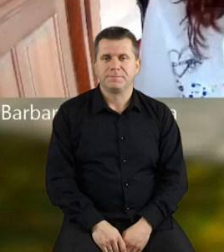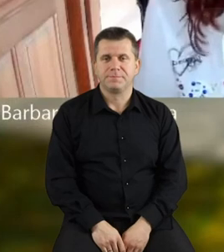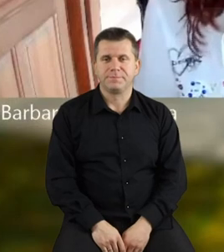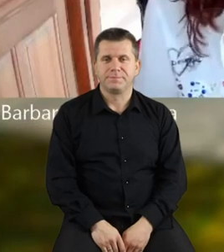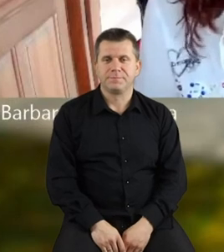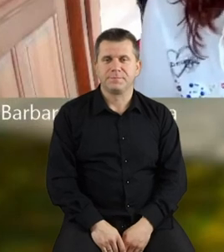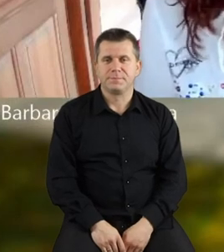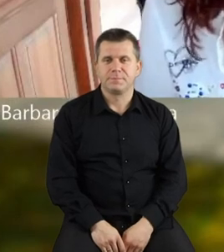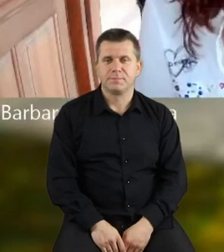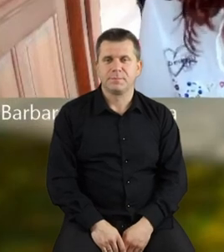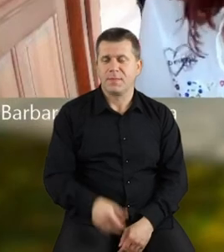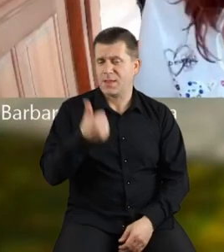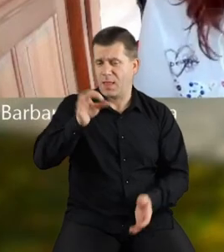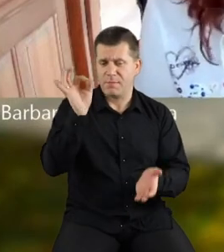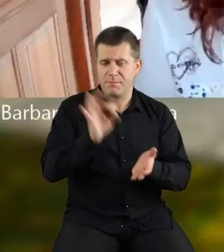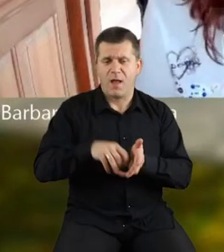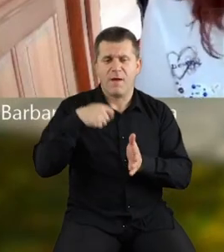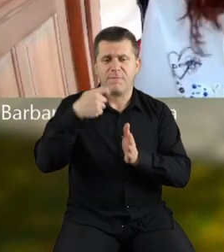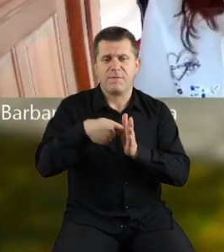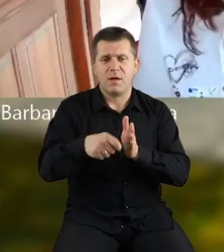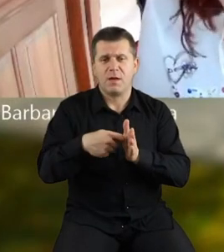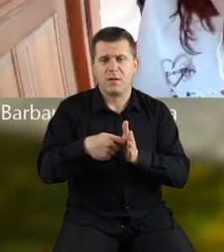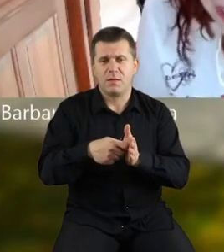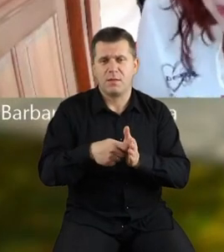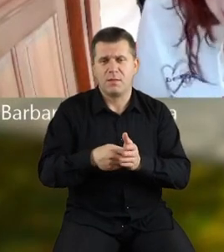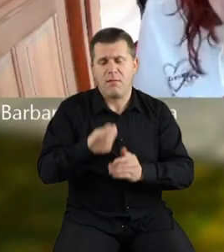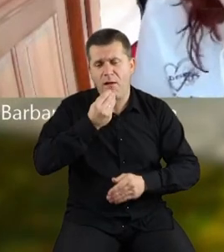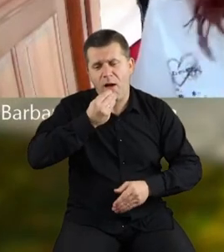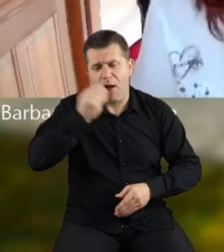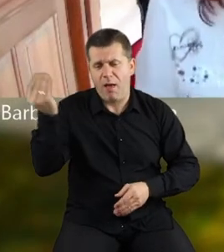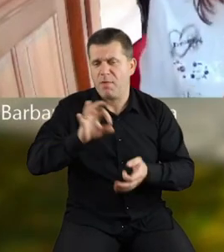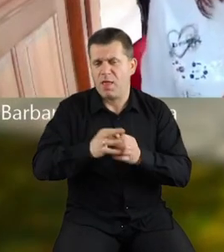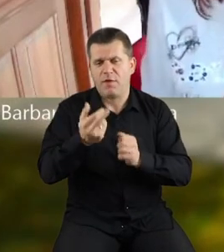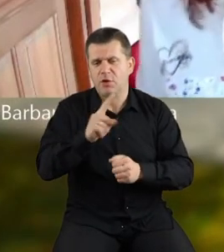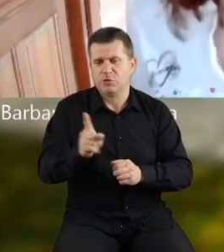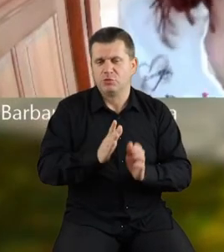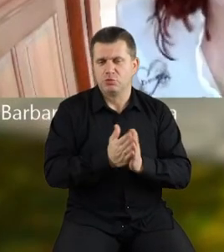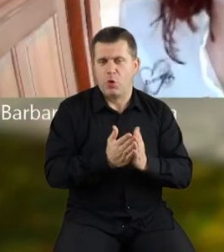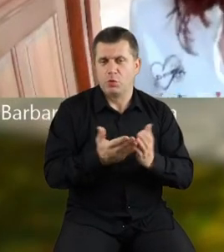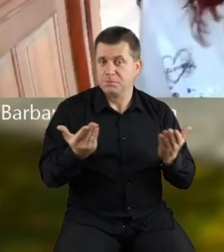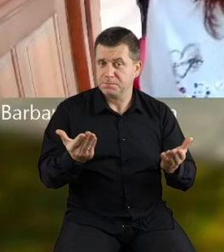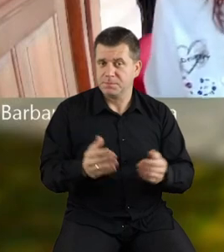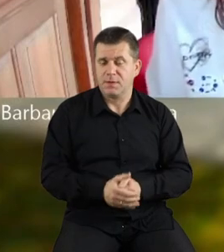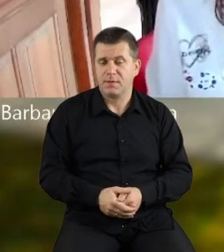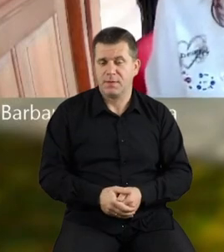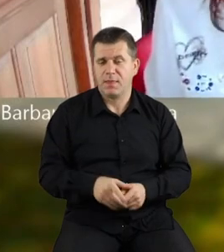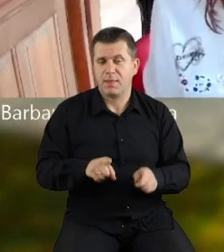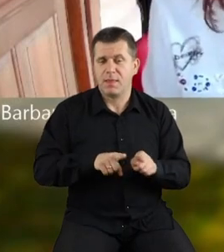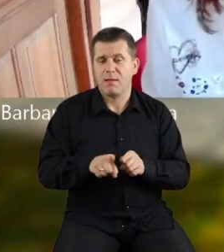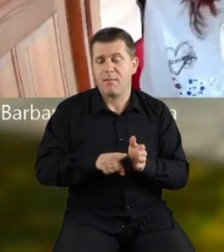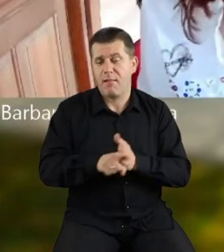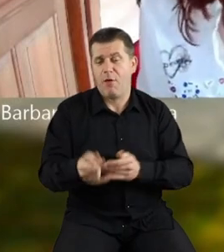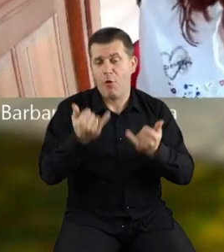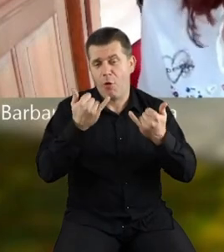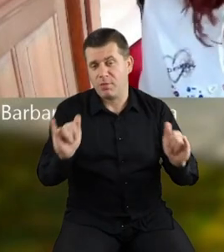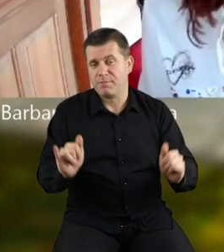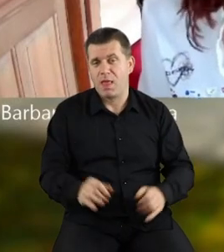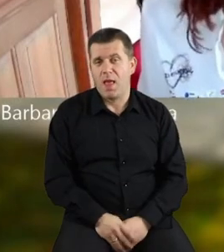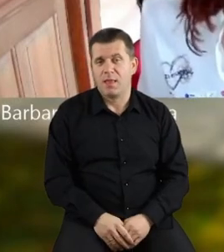miłe. Jedno jest pewne, film byłby bez wątpienia lepszy od książki. Tak dla